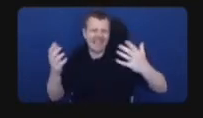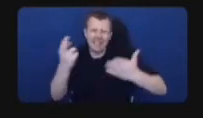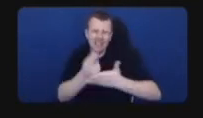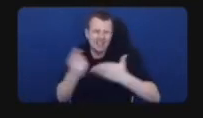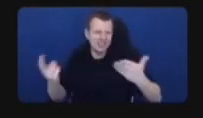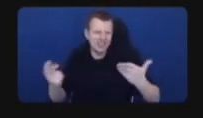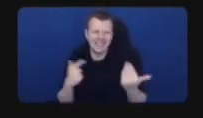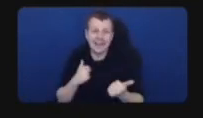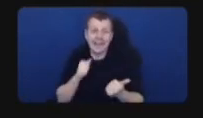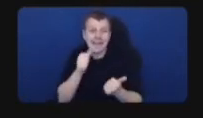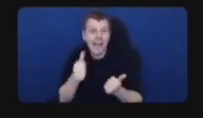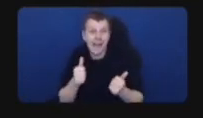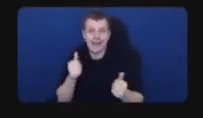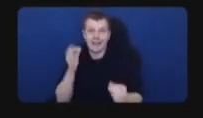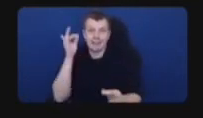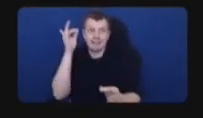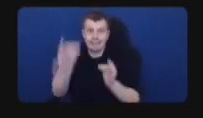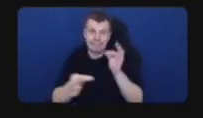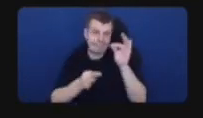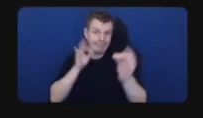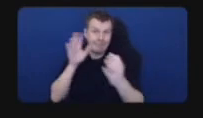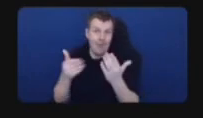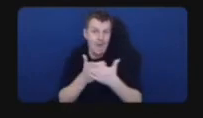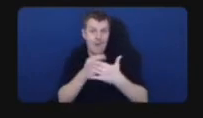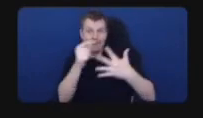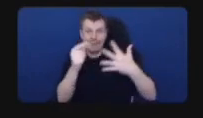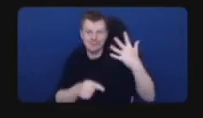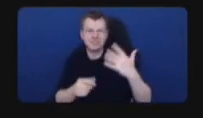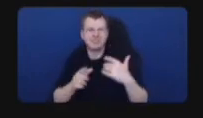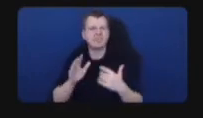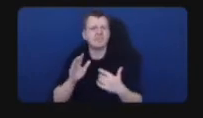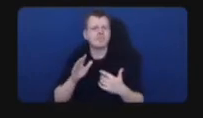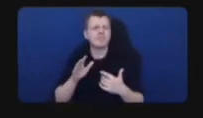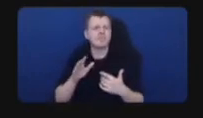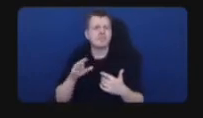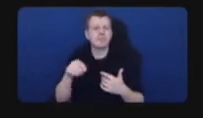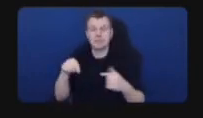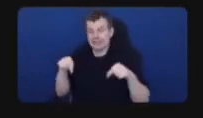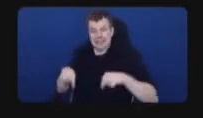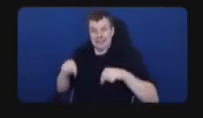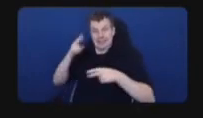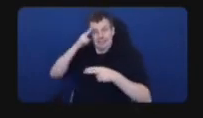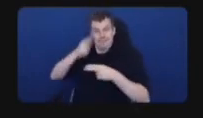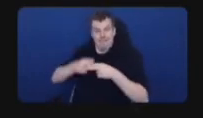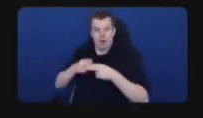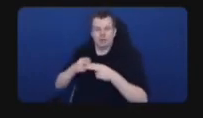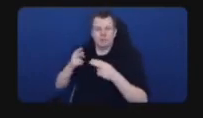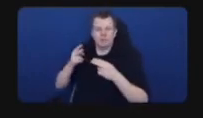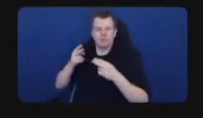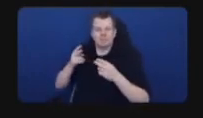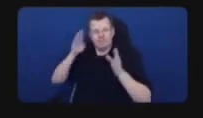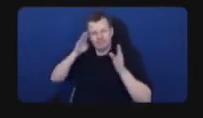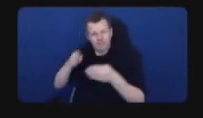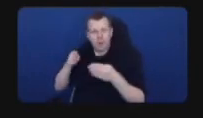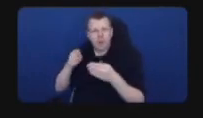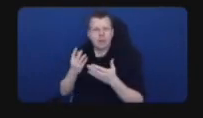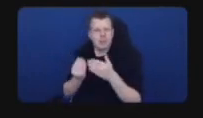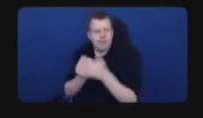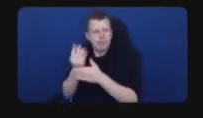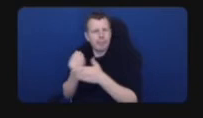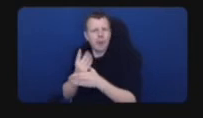们。好，这些是一些资源，我不会把每一个都会跟你们讲讲得很仔细。